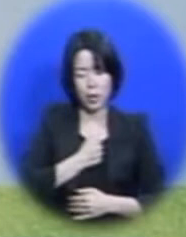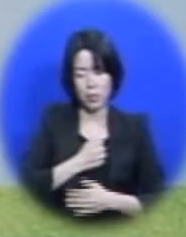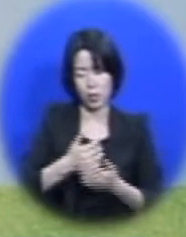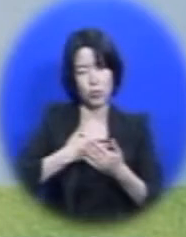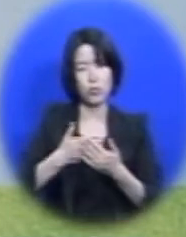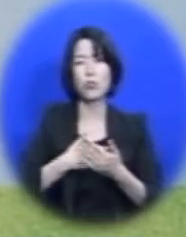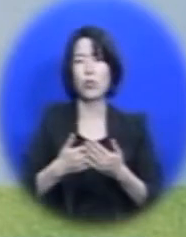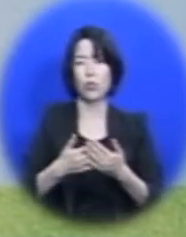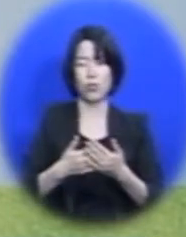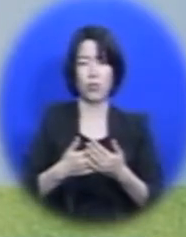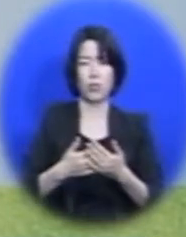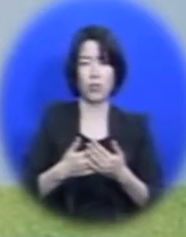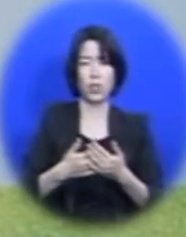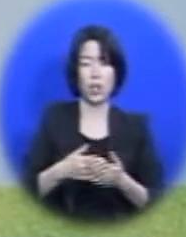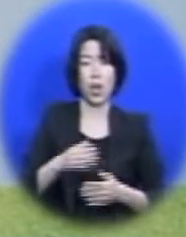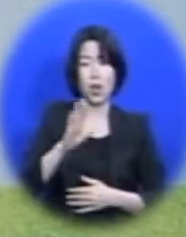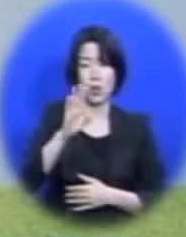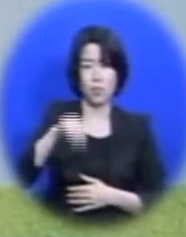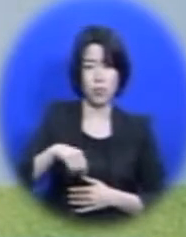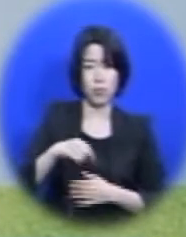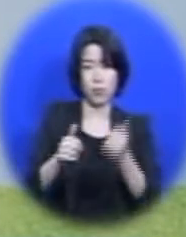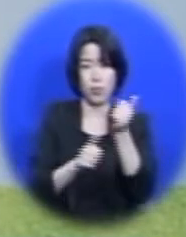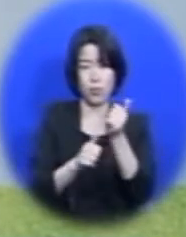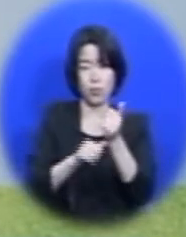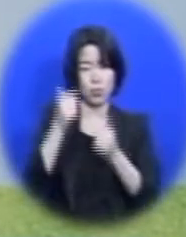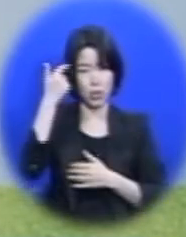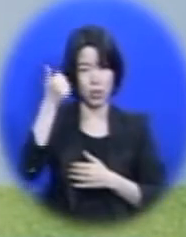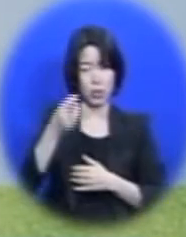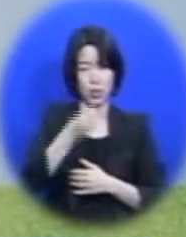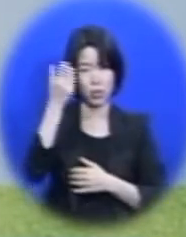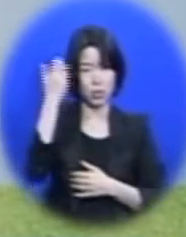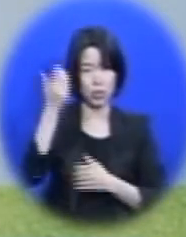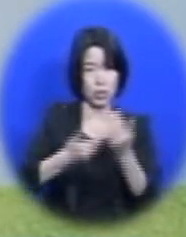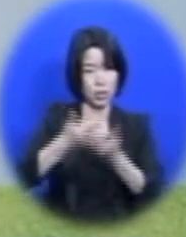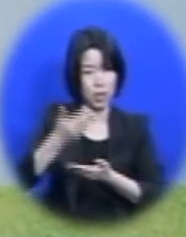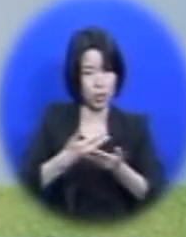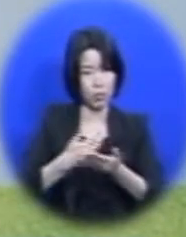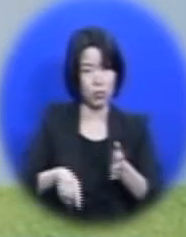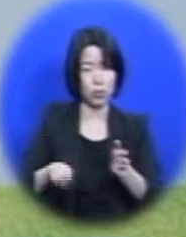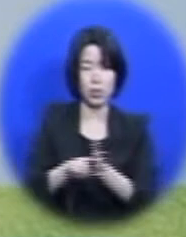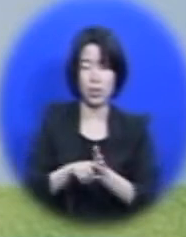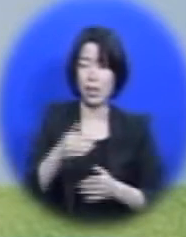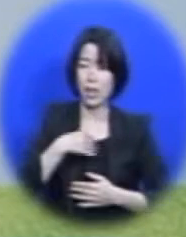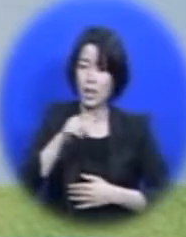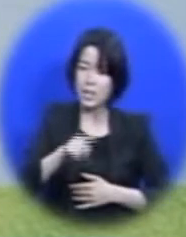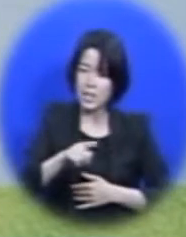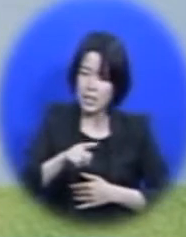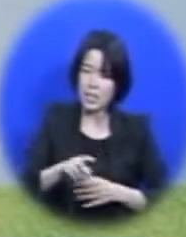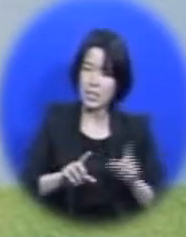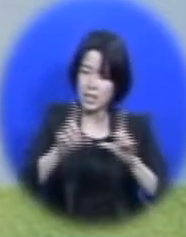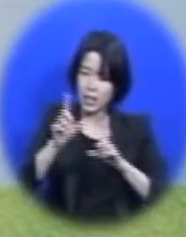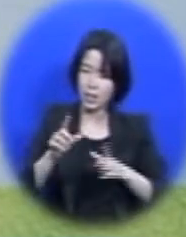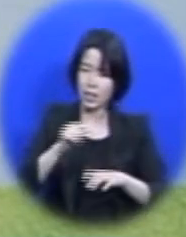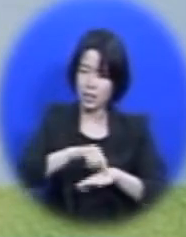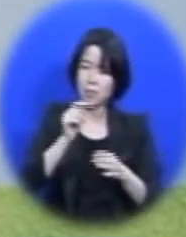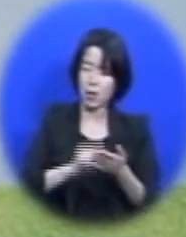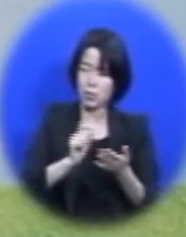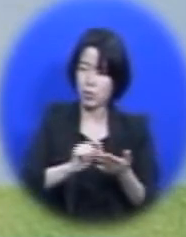두려운 거예요. 부목사님들과 영성일기를 나누려고 할 때 내가 과연 지금 이 상태의 이 마음을 쓸 수 있을까?